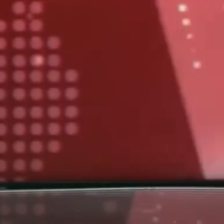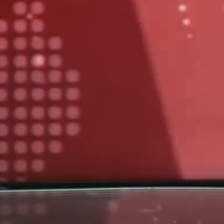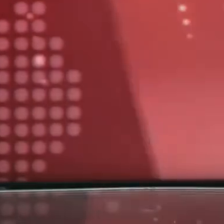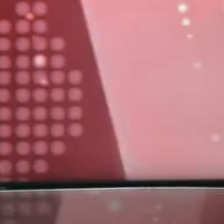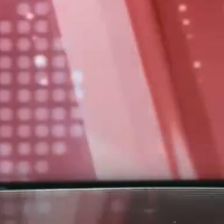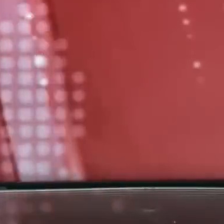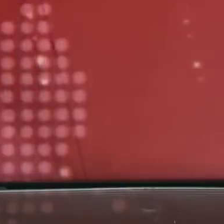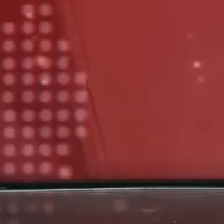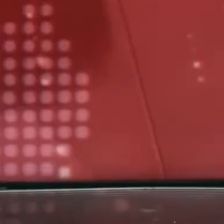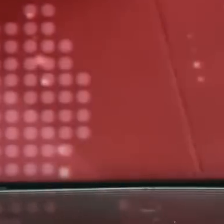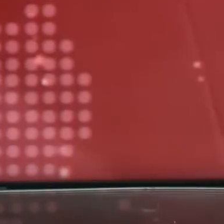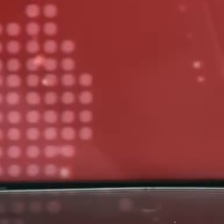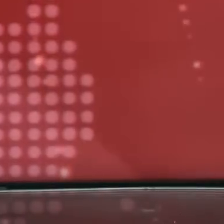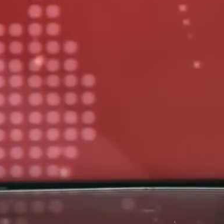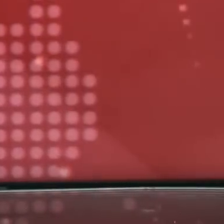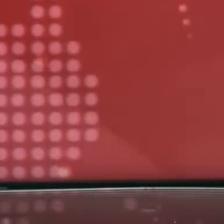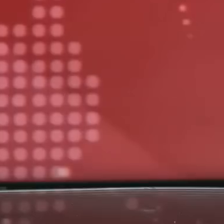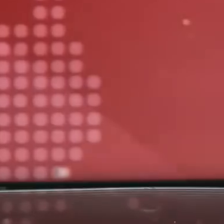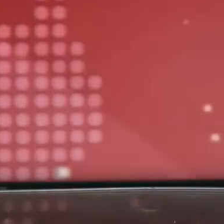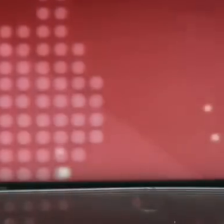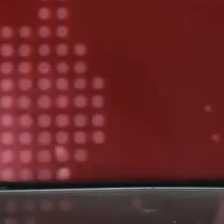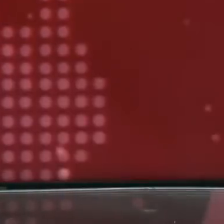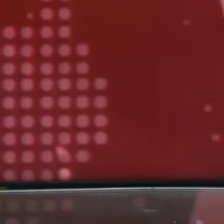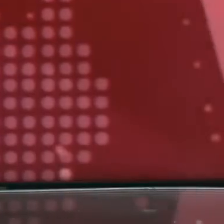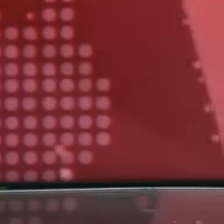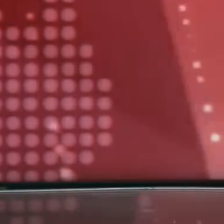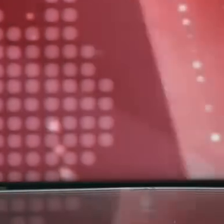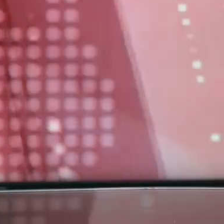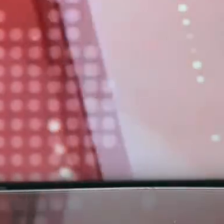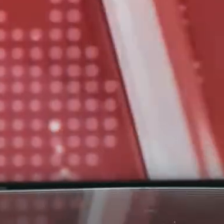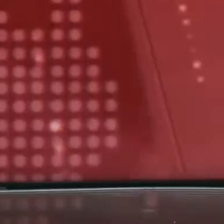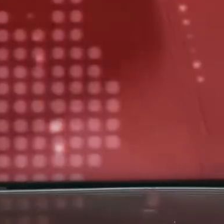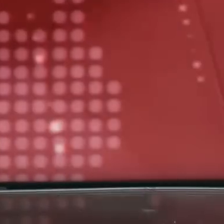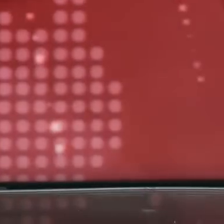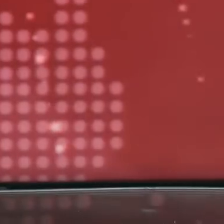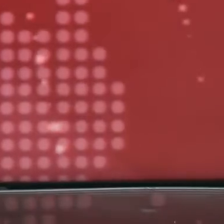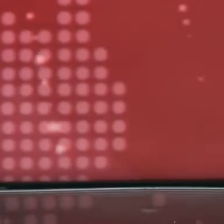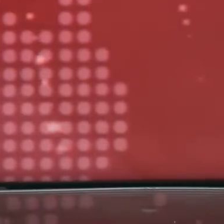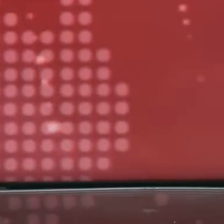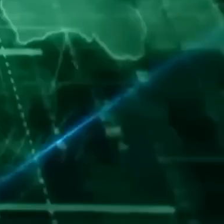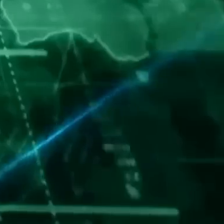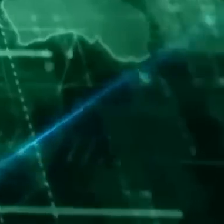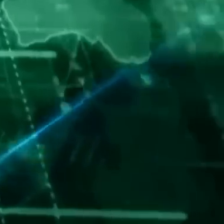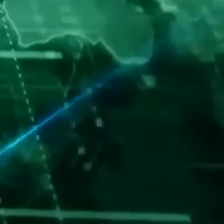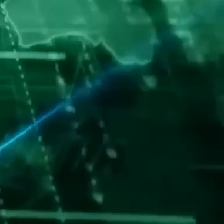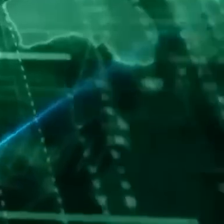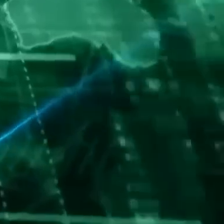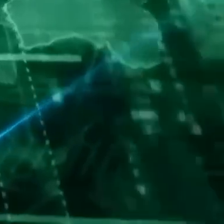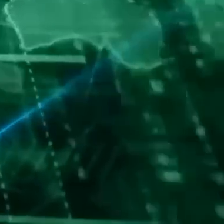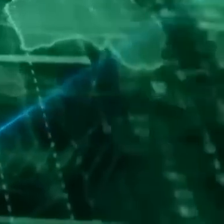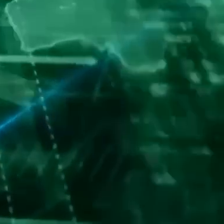አብራችሁ እንድትቆዩ ጋብዛችኋለሁ። ከዜናዎቹ ጋር መቤት አክሊሉ ነበርኩኝ። ሰላም።